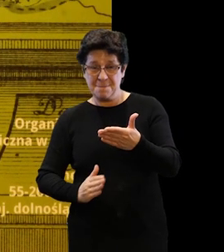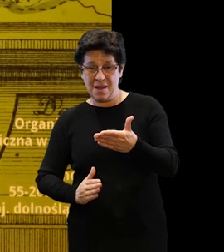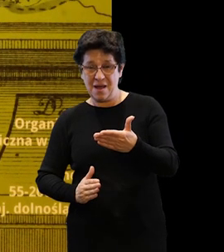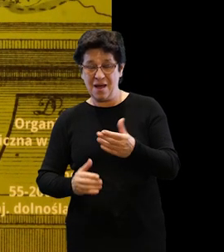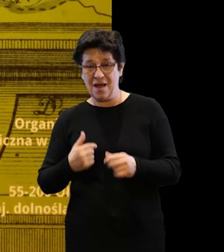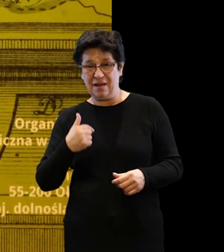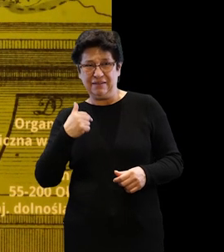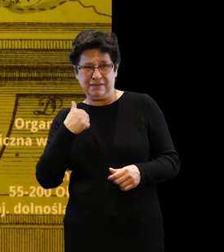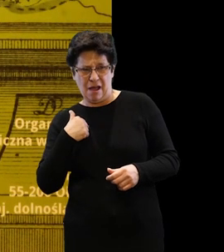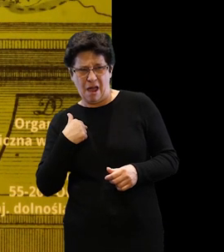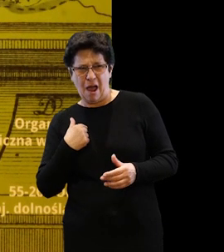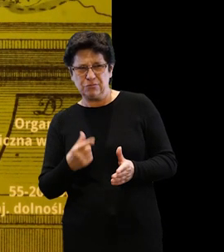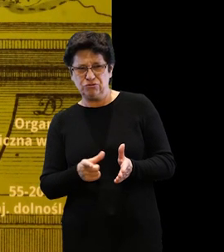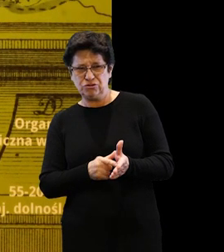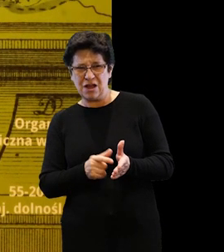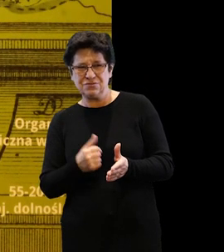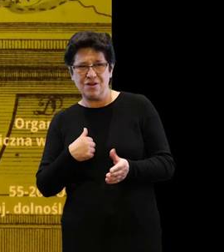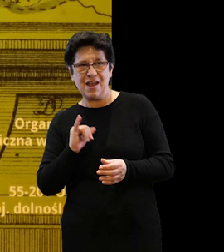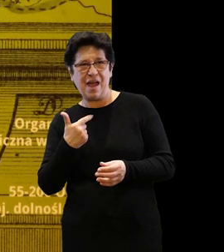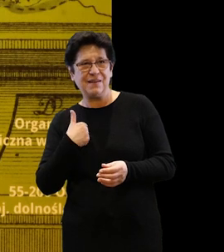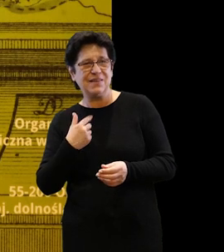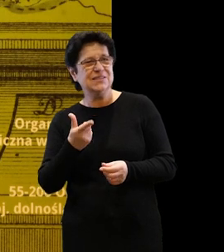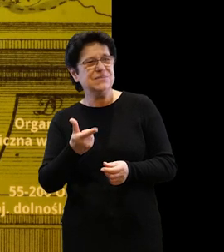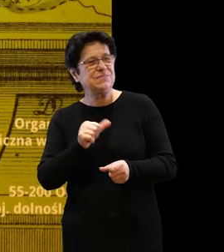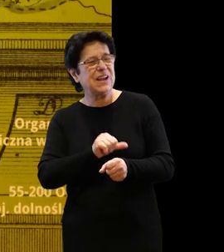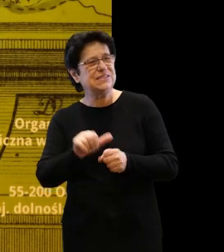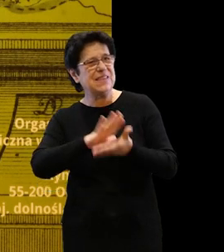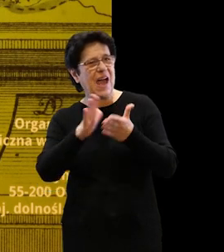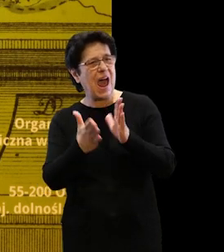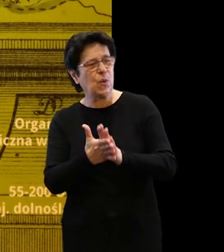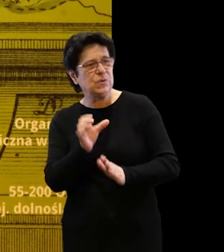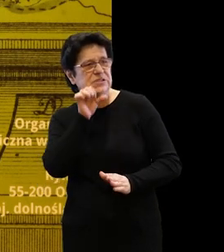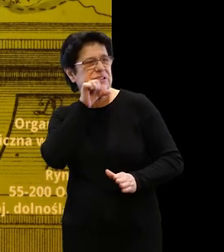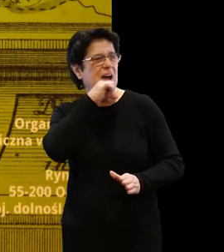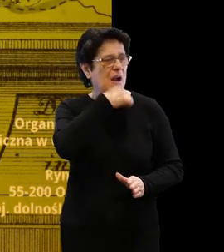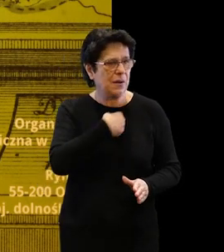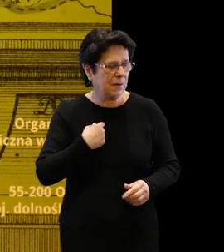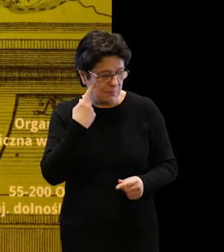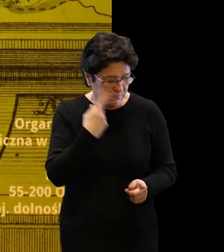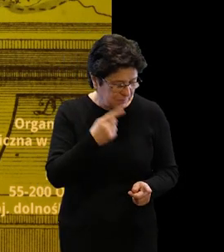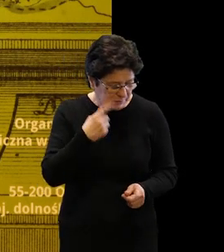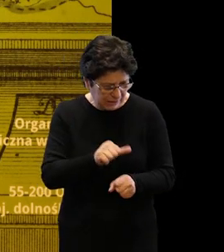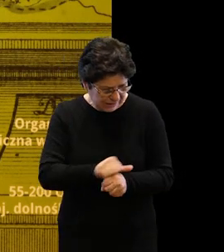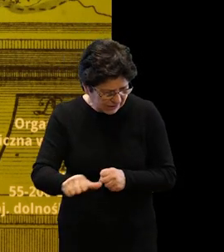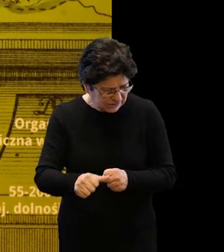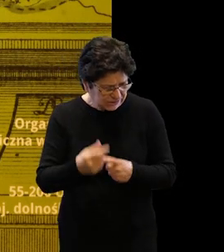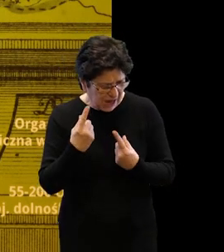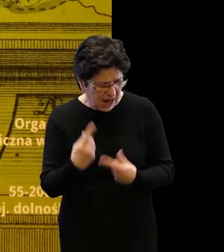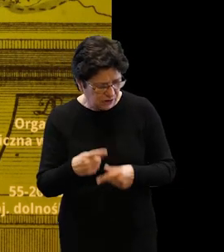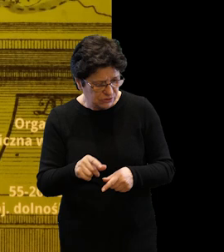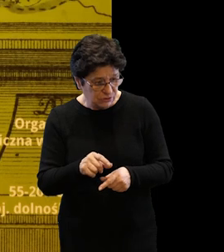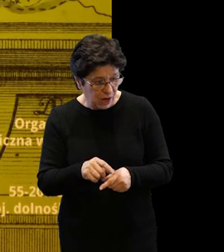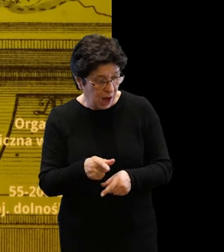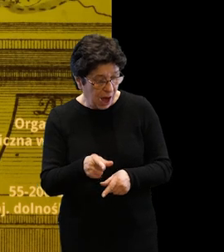będąc gdzieś na jakichś giełdach staroci jeżeli widzę starą mapę to zawsze patrzę czy jest Leszno albo czy czy jak jest bardzo stara